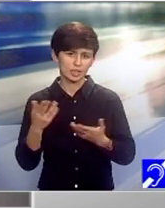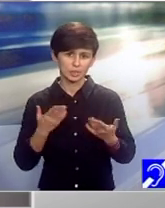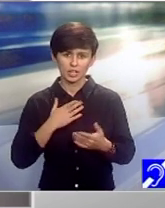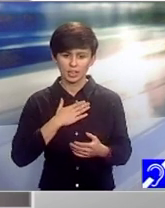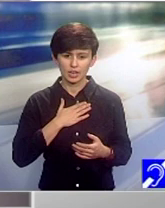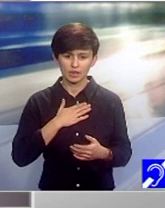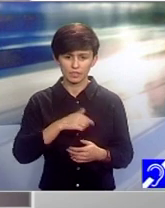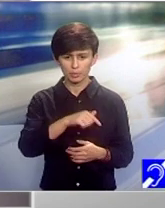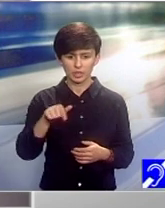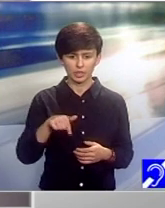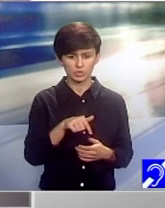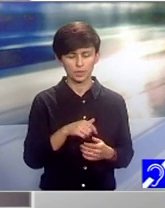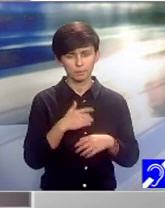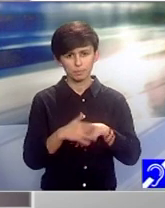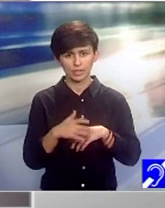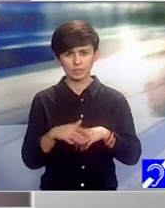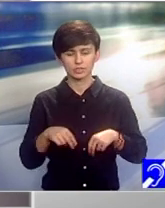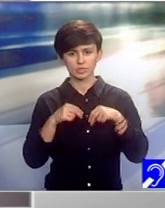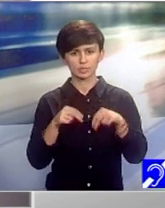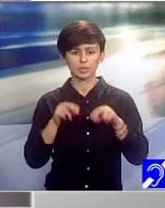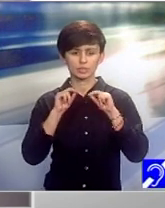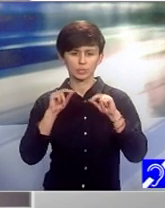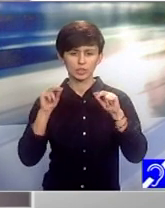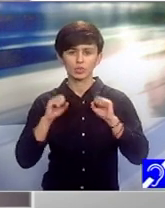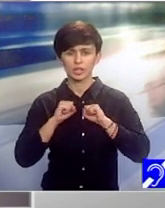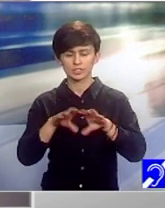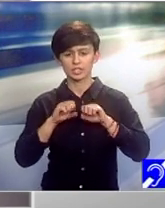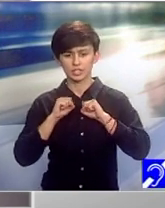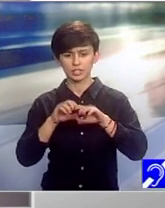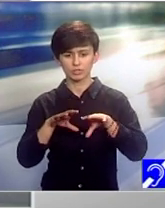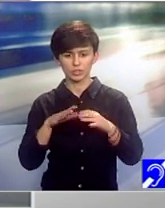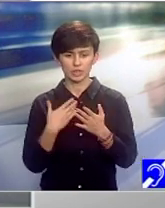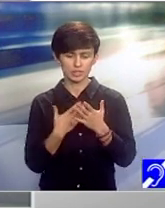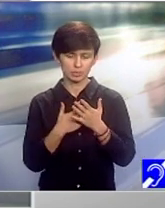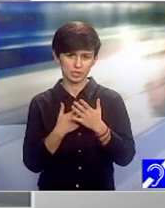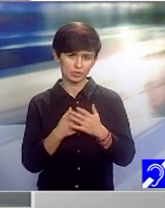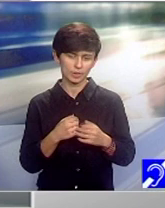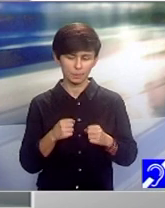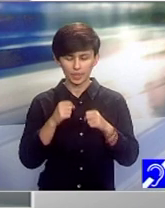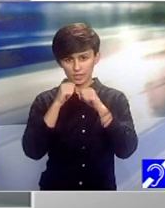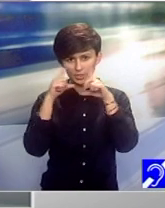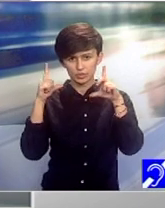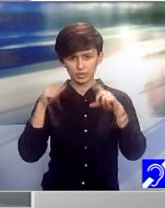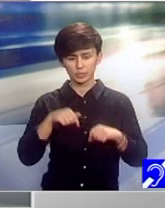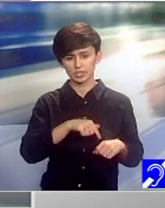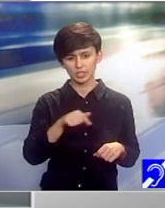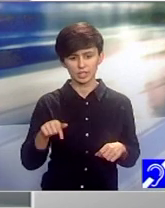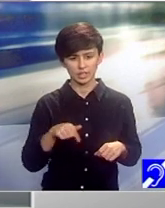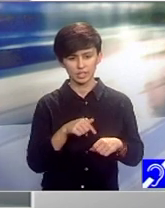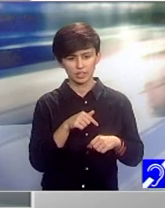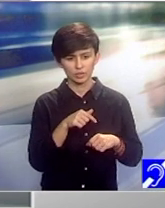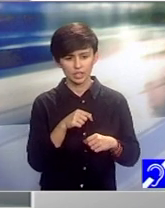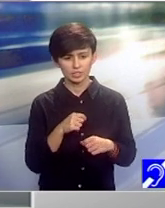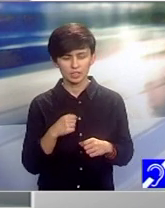să aducem educație înapoi, informație, deoarece spre surprinderea noastră și spre surprinderea mea de